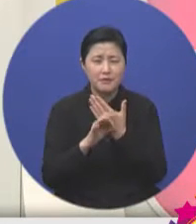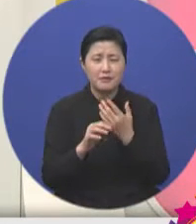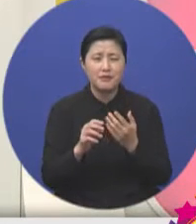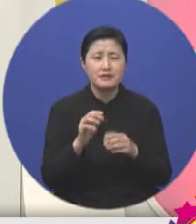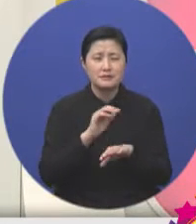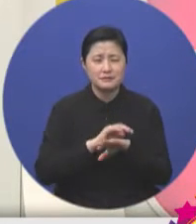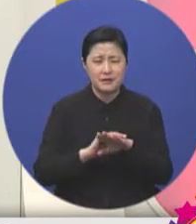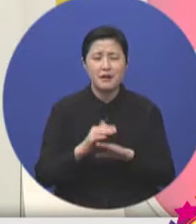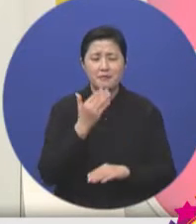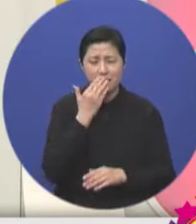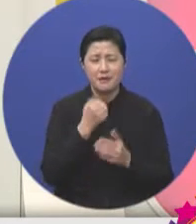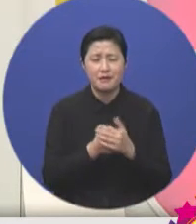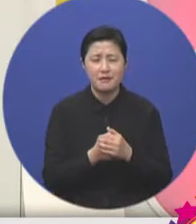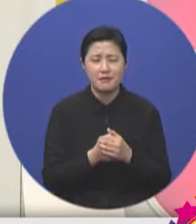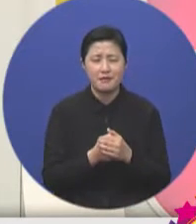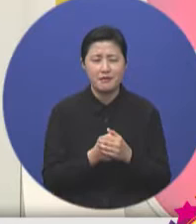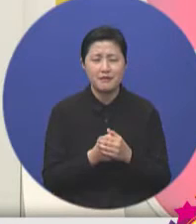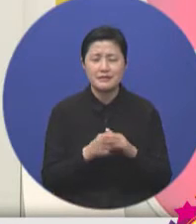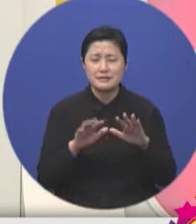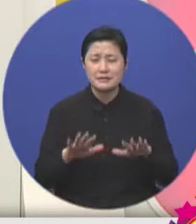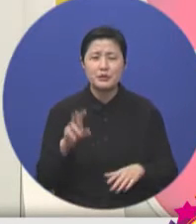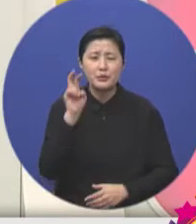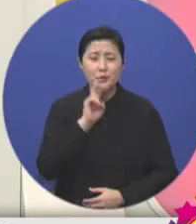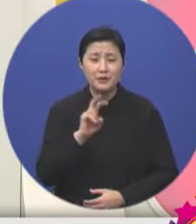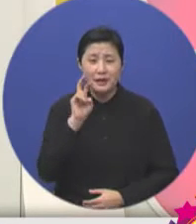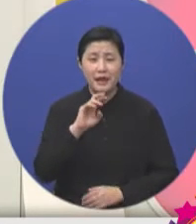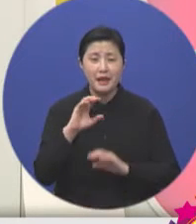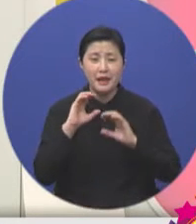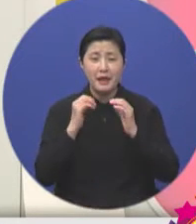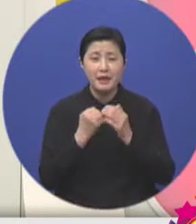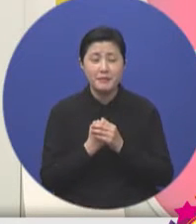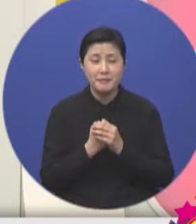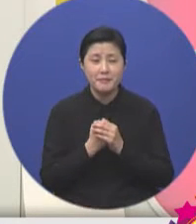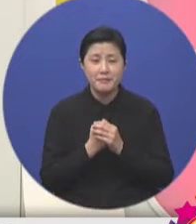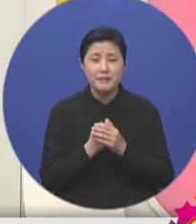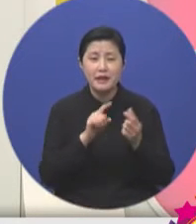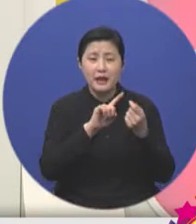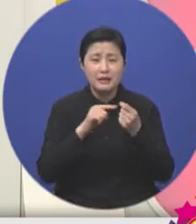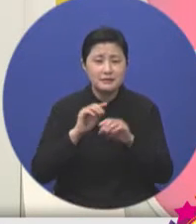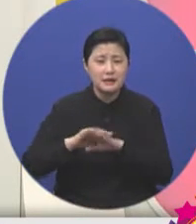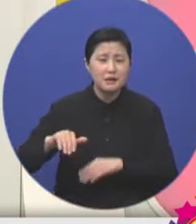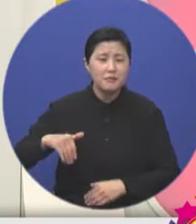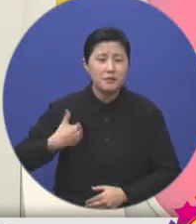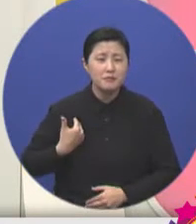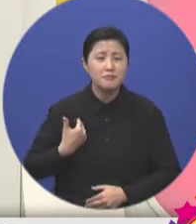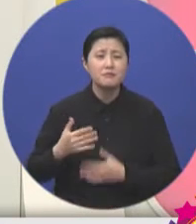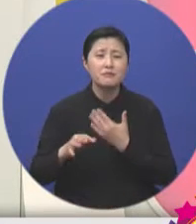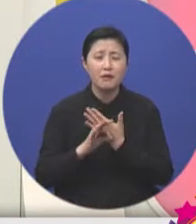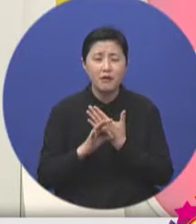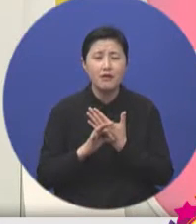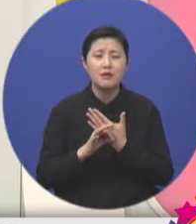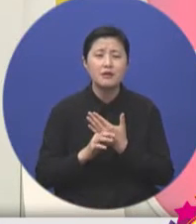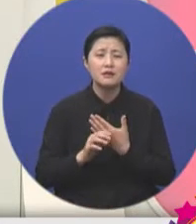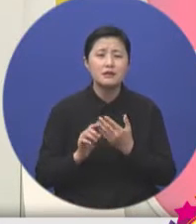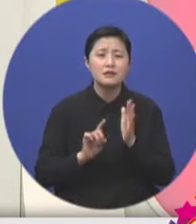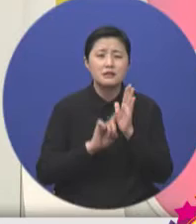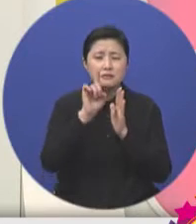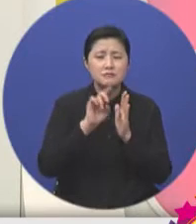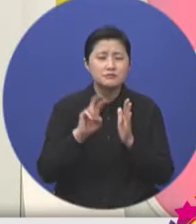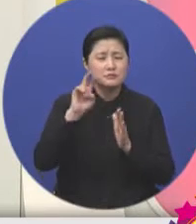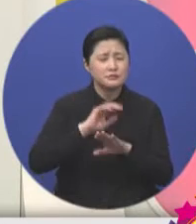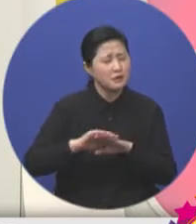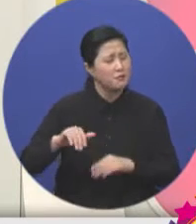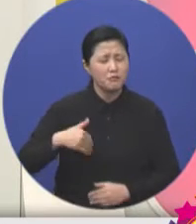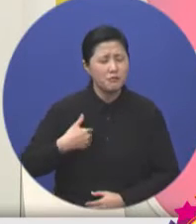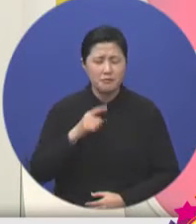다 따라하거든요. 근데 이제 이 노래 이것도 가사 모르면 음도 모르고 몰라요. 가사를 알면 알아서 이럴 불러